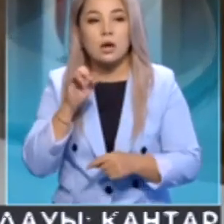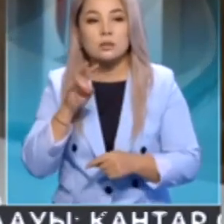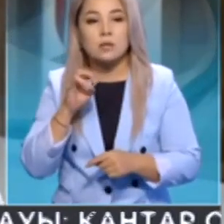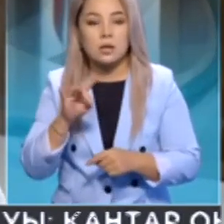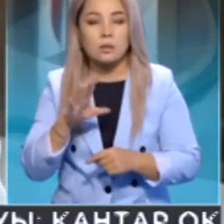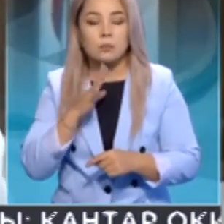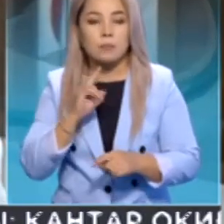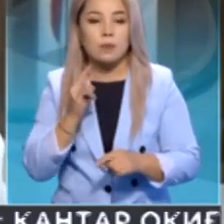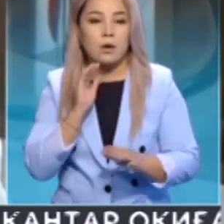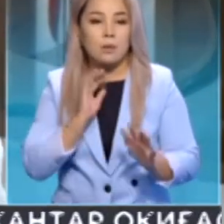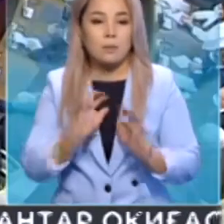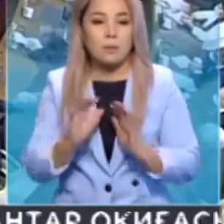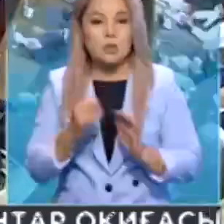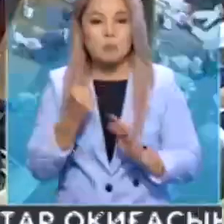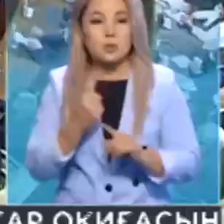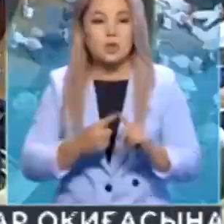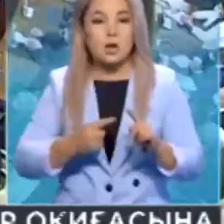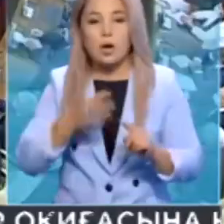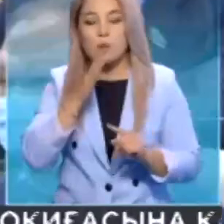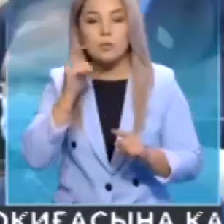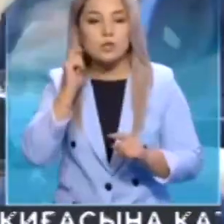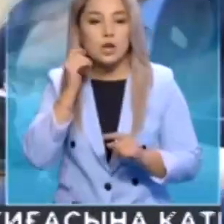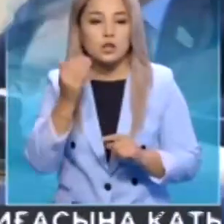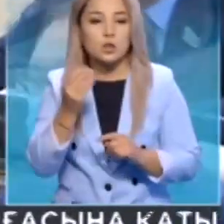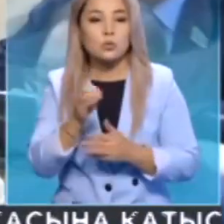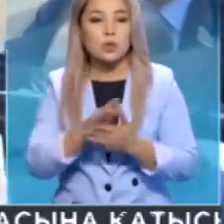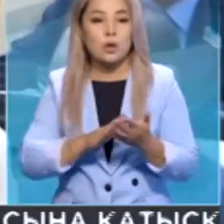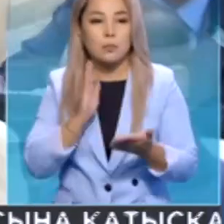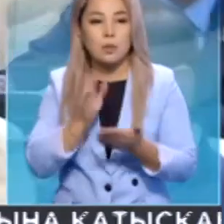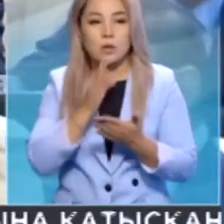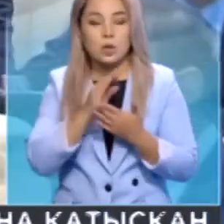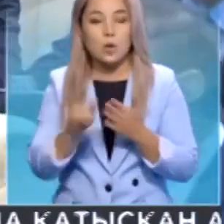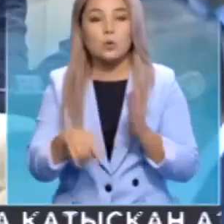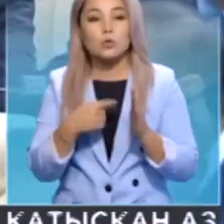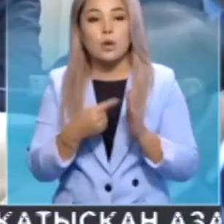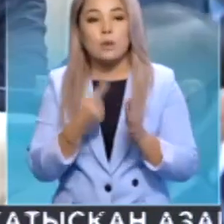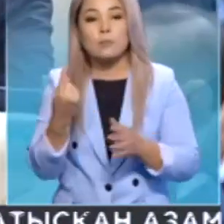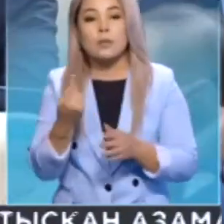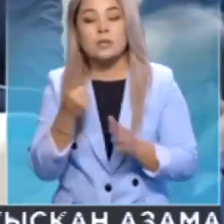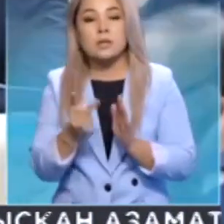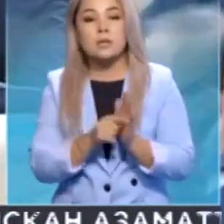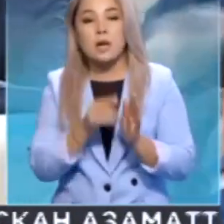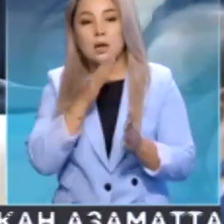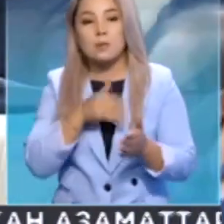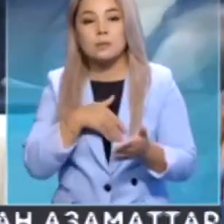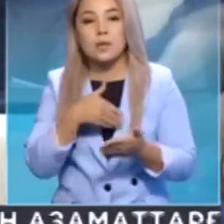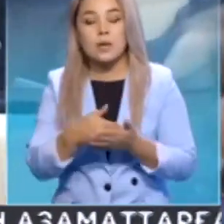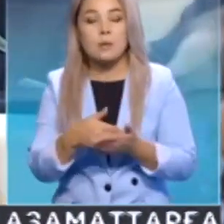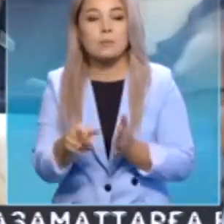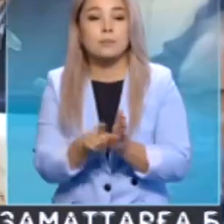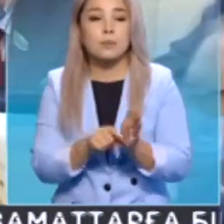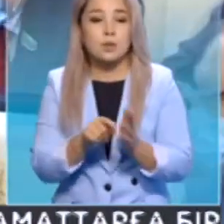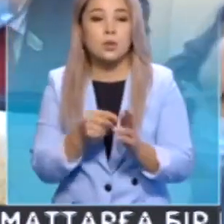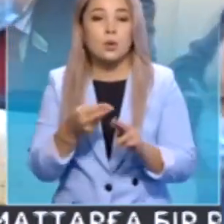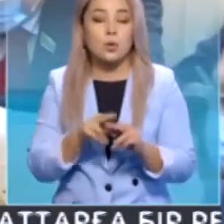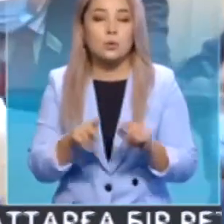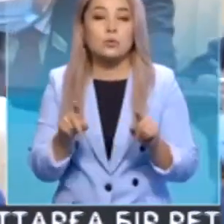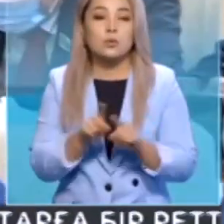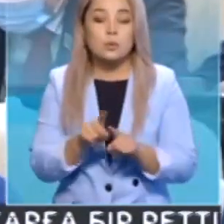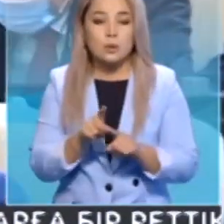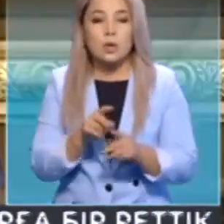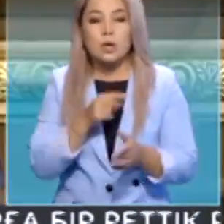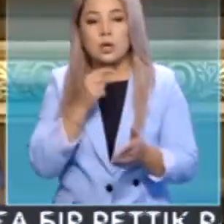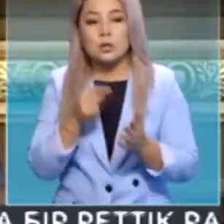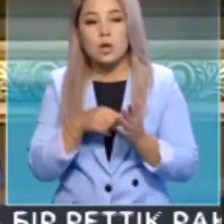күтімі бойынша төлемдер 1,5 жасқа дейін ұзартылады. Көпшілікті алаңдатқан сұрақтардың бірі зейнет жасы. Мемлекет басшысы бұл мәселеге де жауап